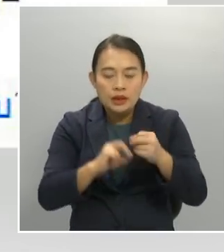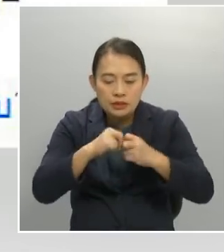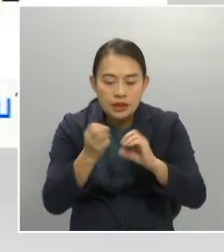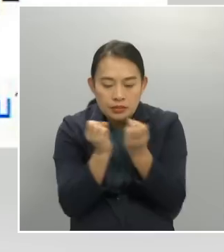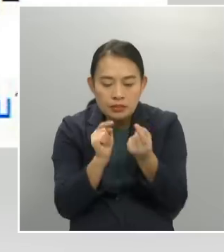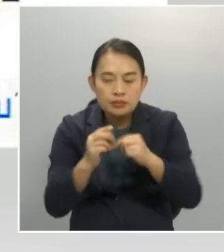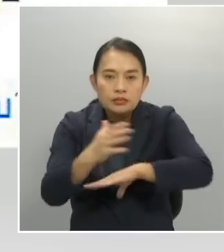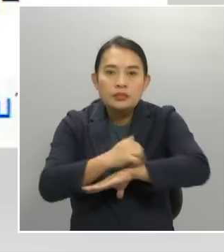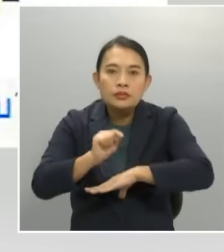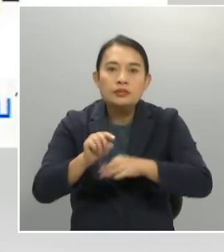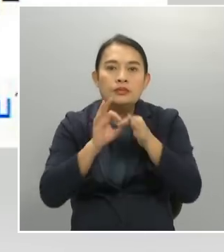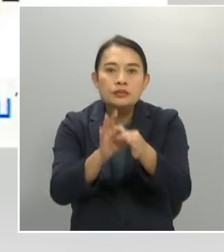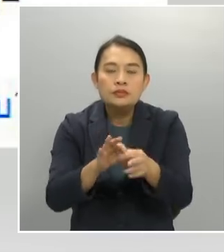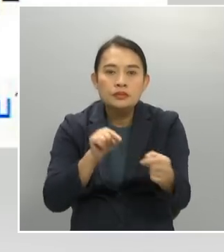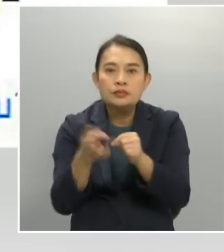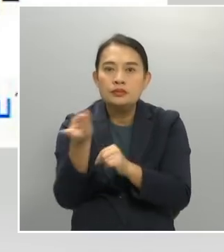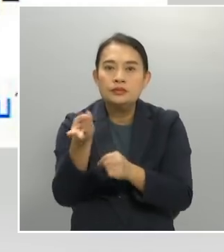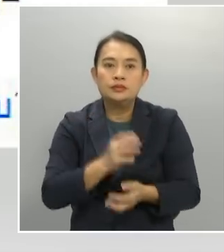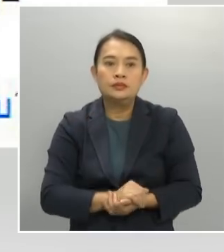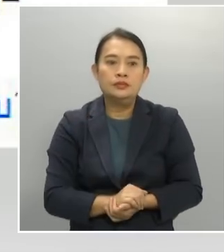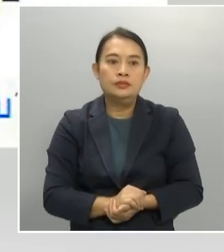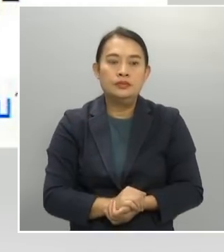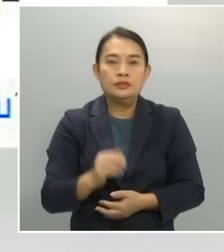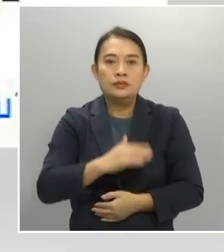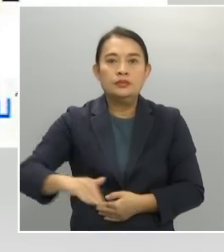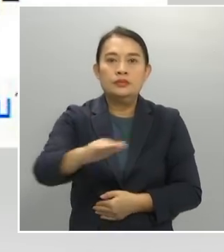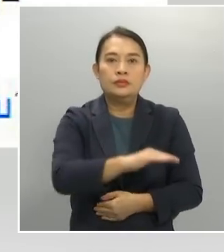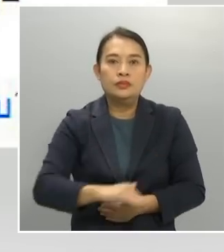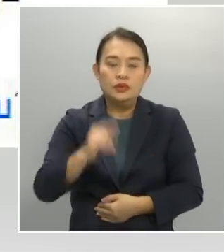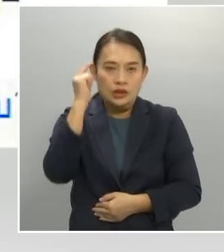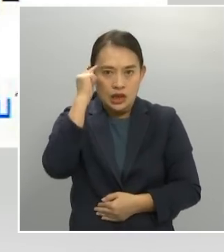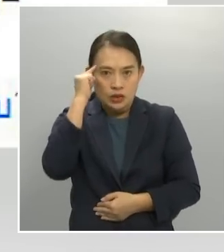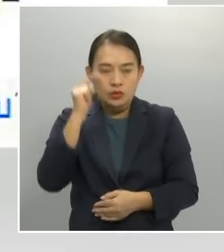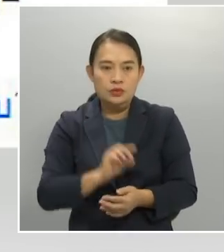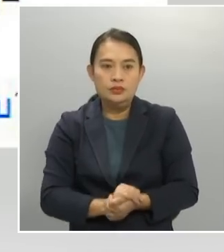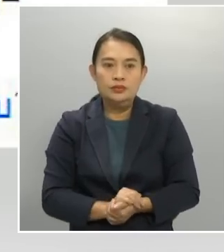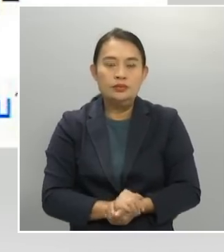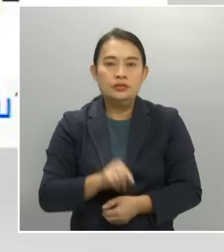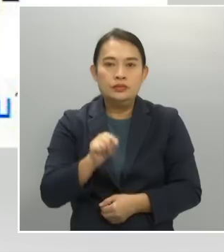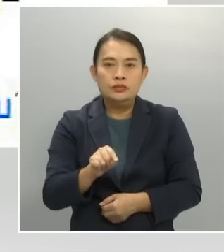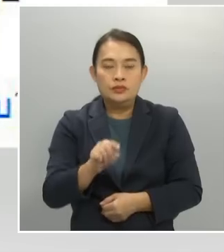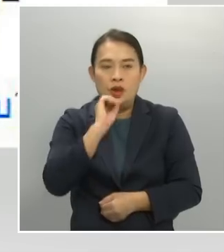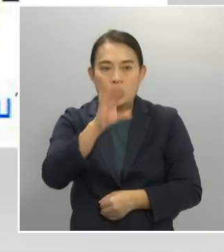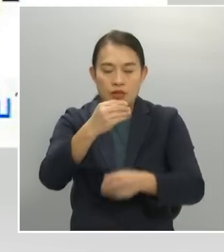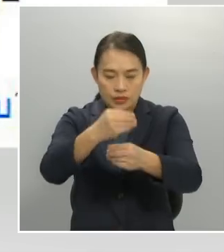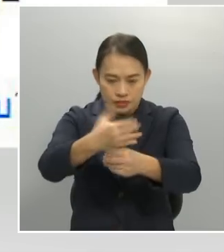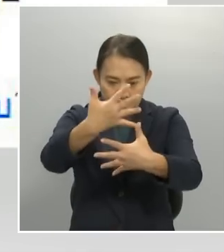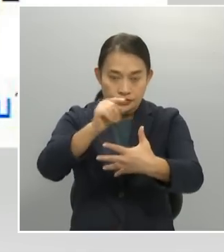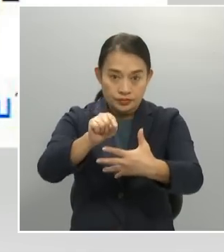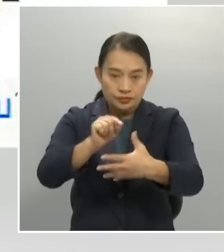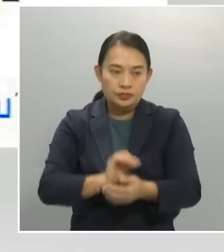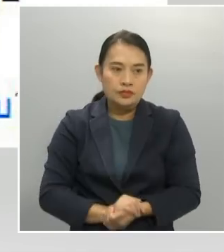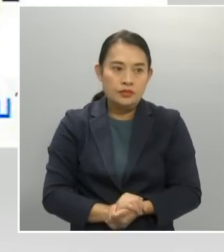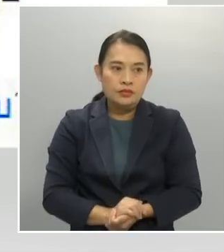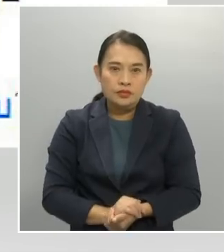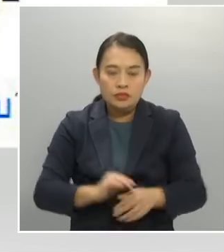การเมืองที่เกี่ยวข้องให้น้อยที่สุดแต่ทุกคนจะได้รู้แน่นอนครับแล้วก็ทิ้งท้ายของการโพสต์ว่าถ้าเปิด